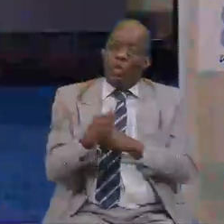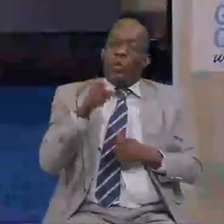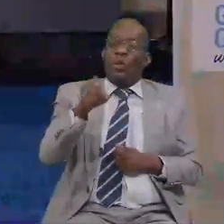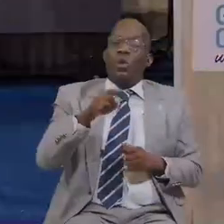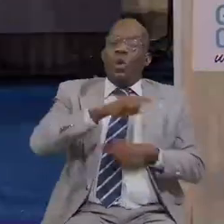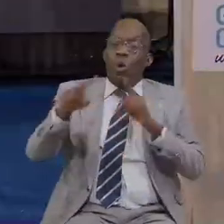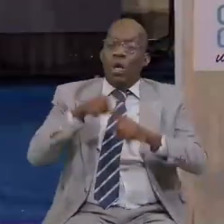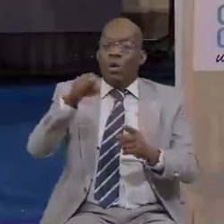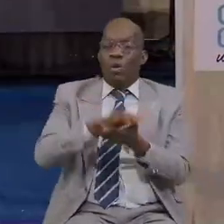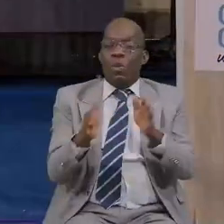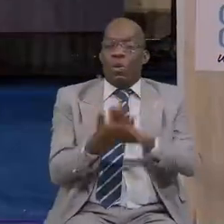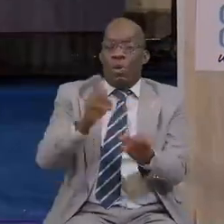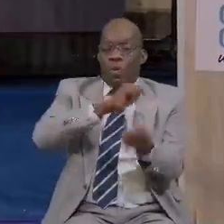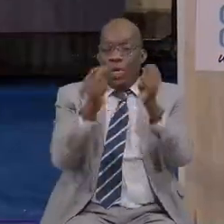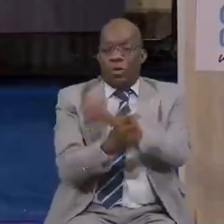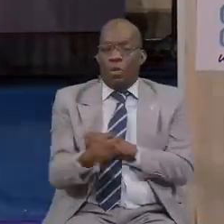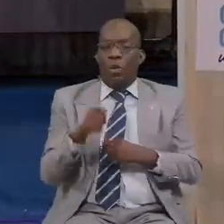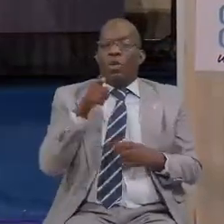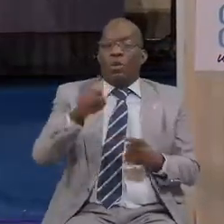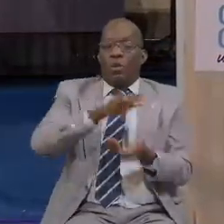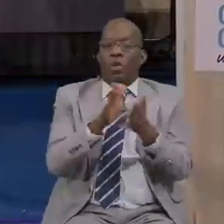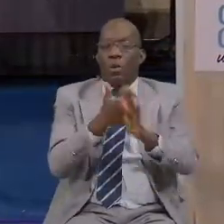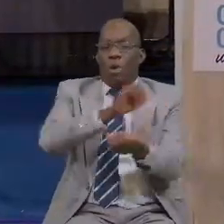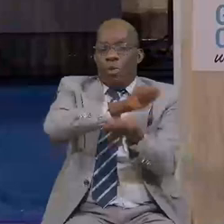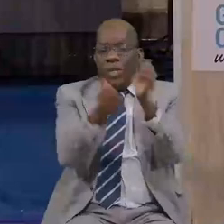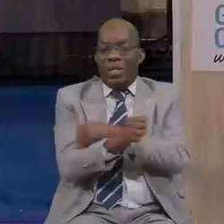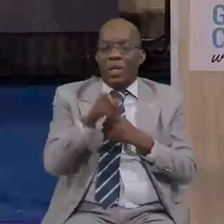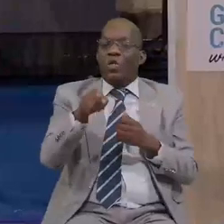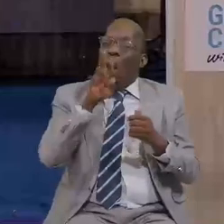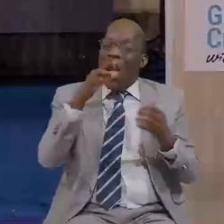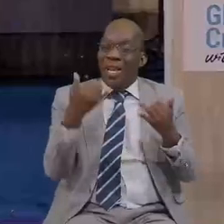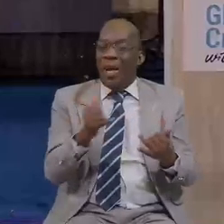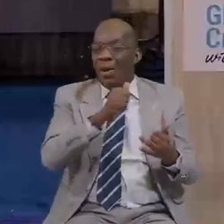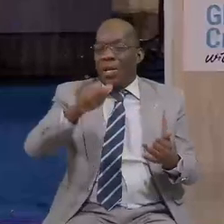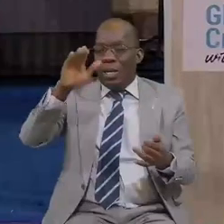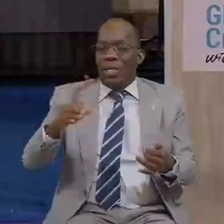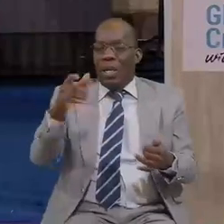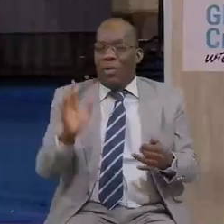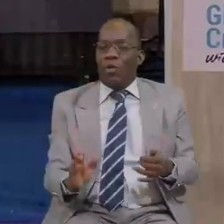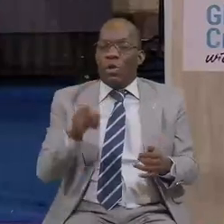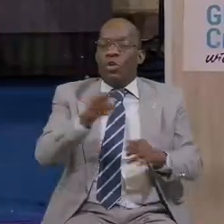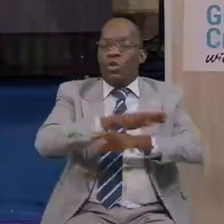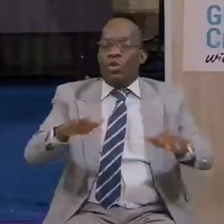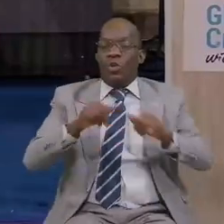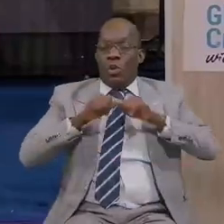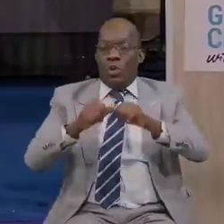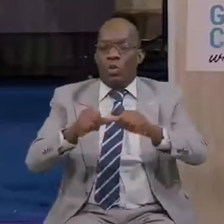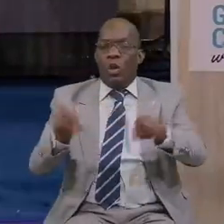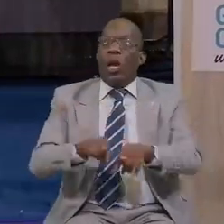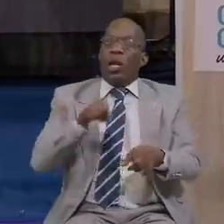transformé, tu es maintenant un enfant de Dieu. Et tu ne dois pas demeurer tel que tu étais. Ainsi